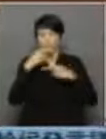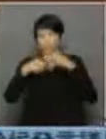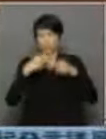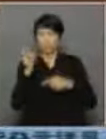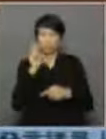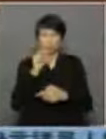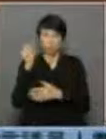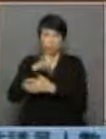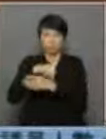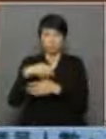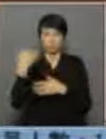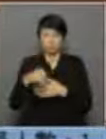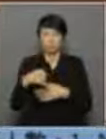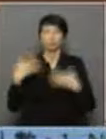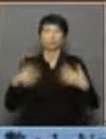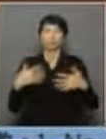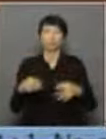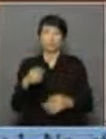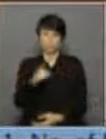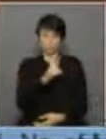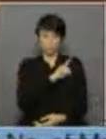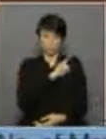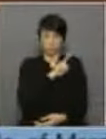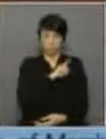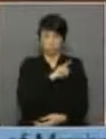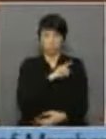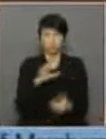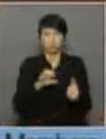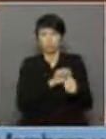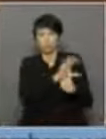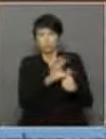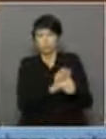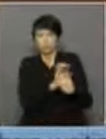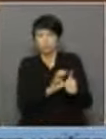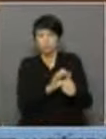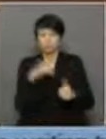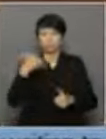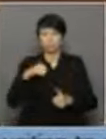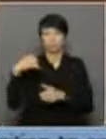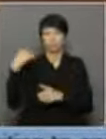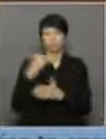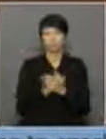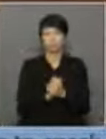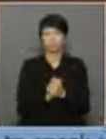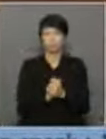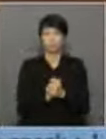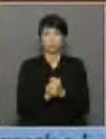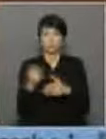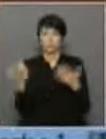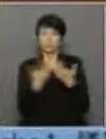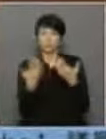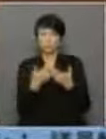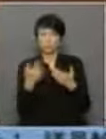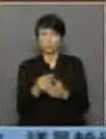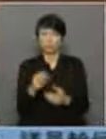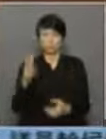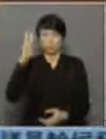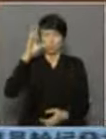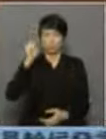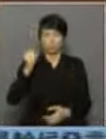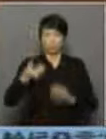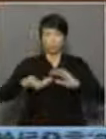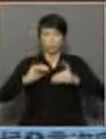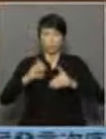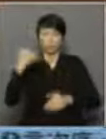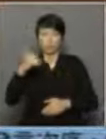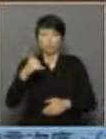到就算了，是不是你自己即是游說不力。好奇怪，你計下條數，將軍澳不夠票了，你叫說